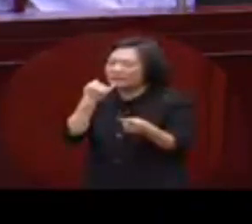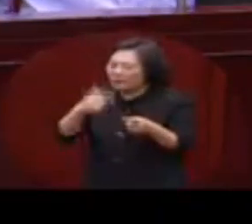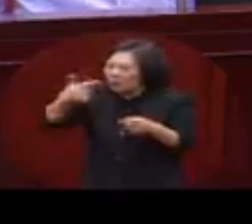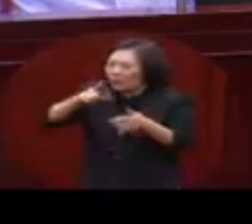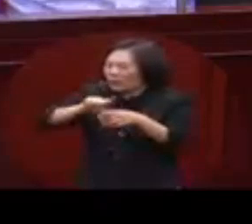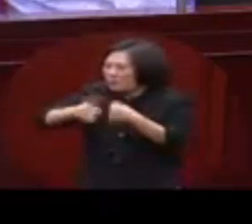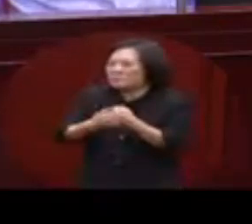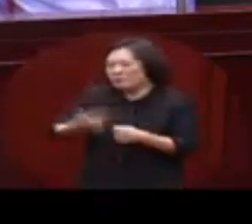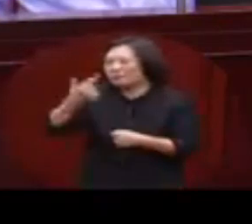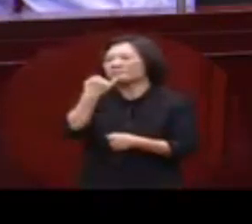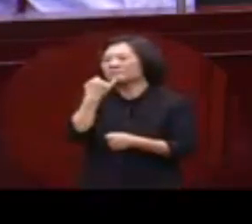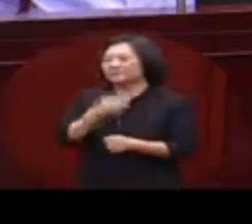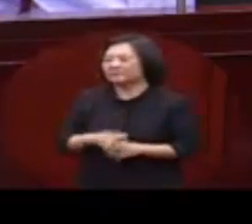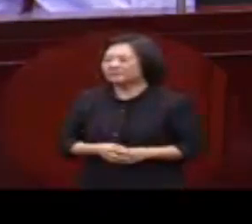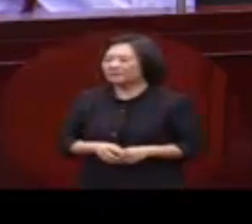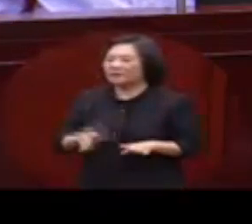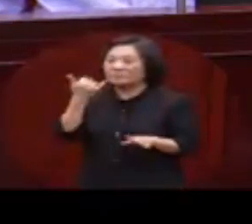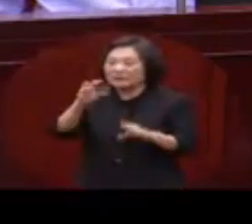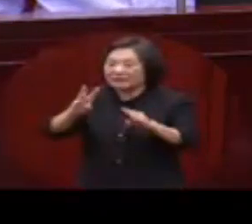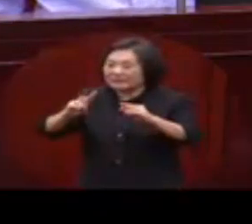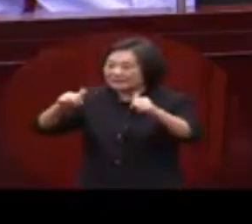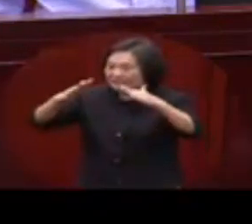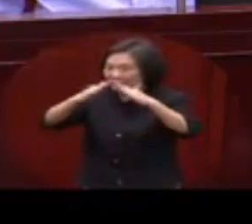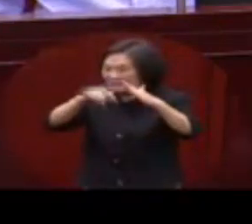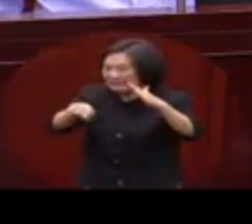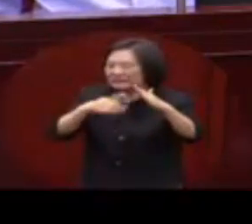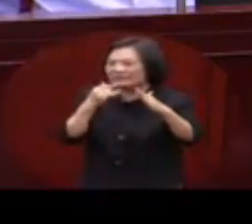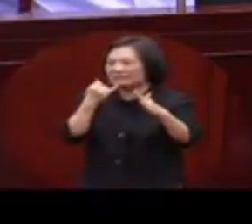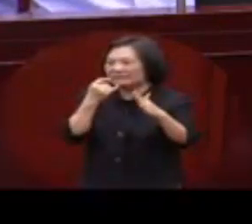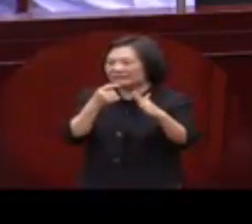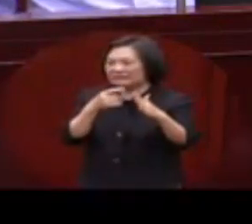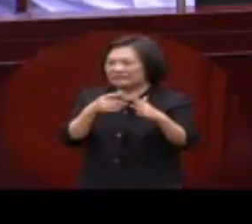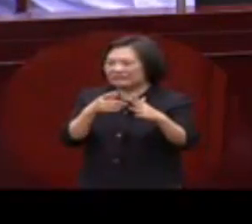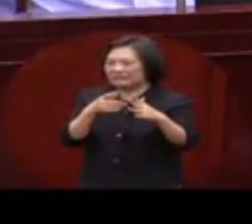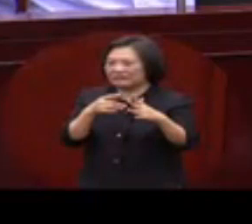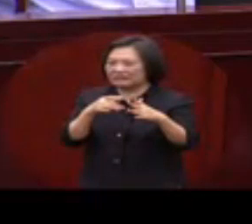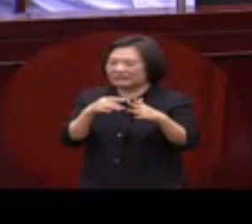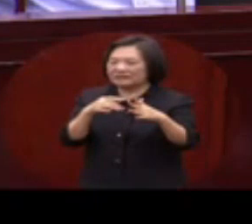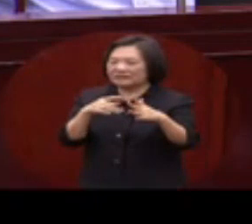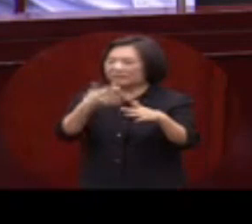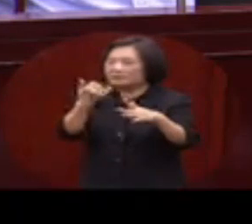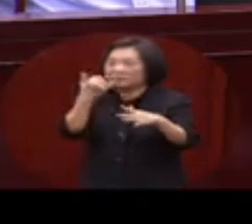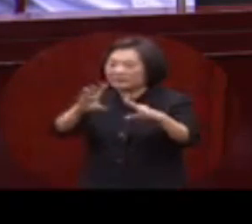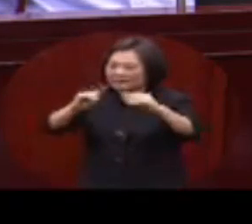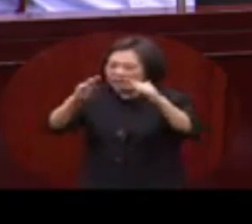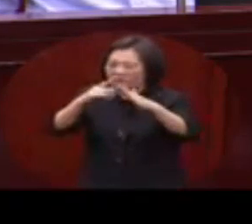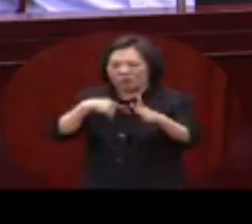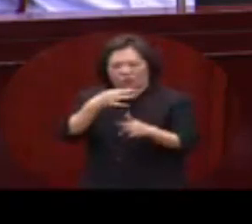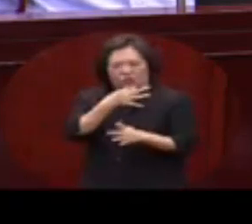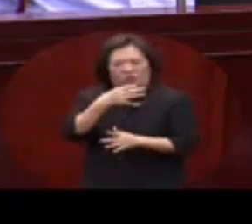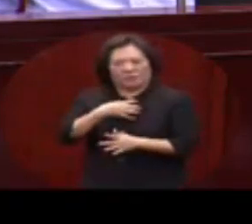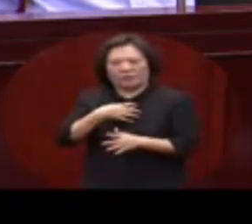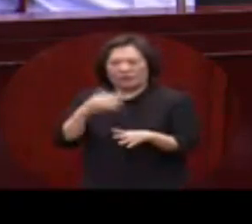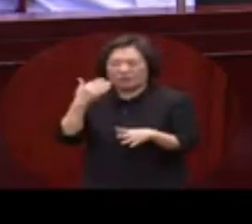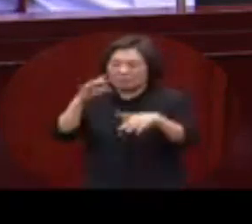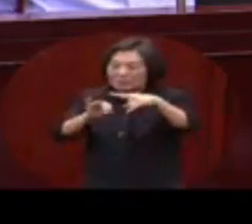有一个规定，你知道吗？海砂屋 90% 的，视同 100% 的。我觉得海砂屋还是有危险性的，所以在